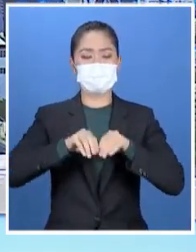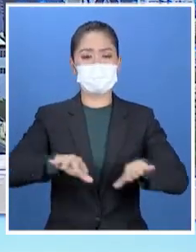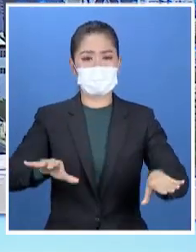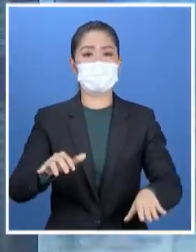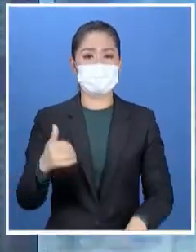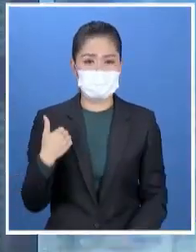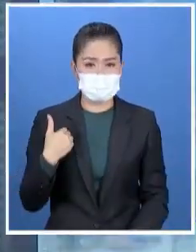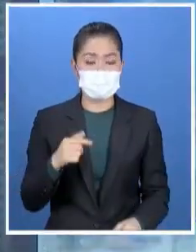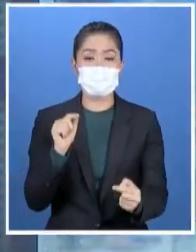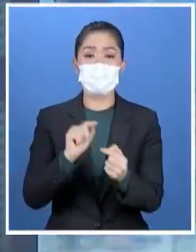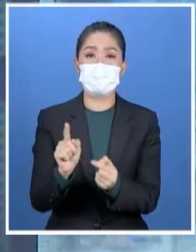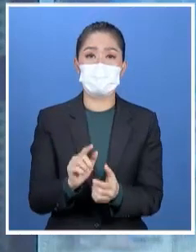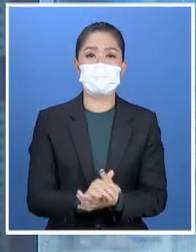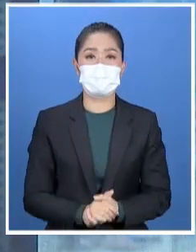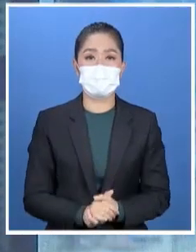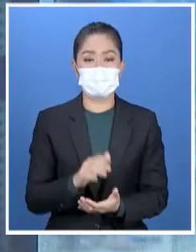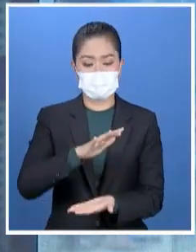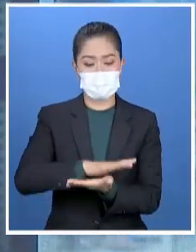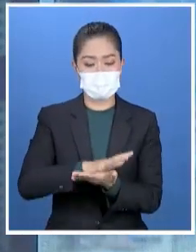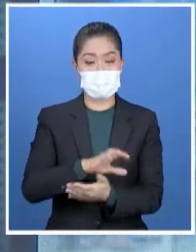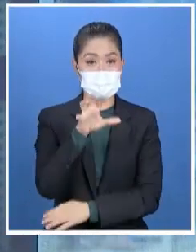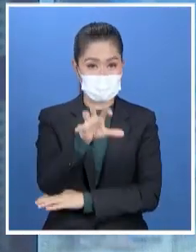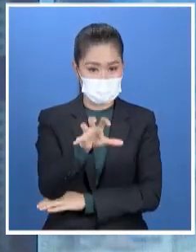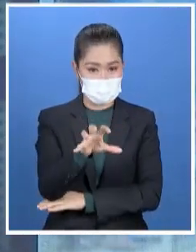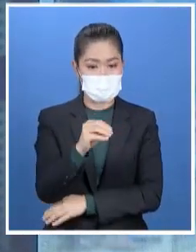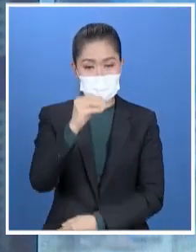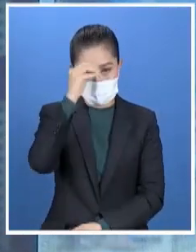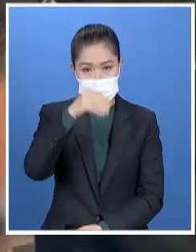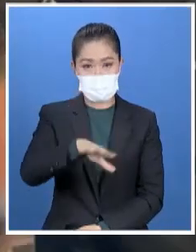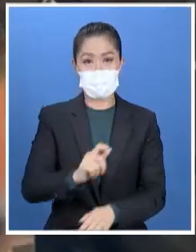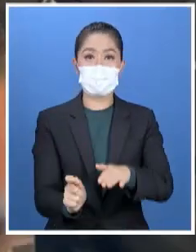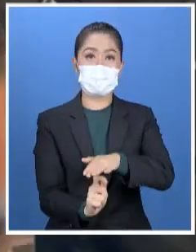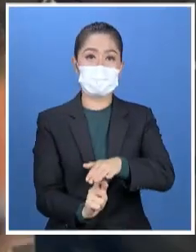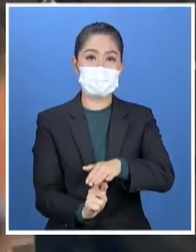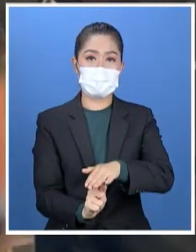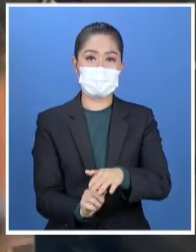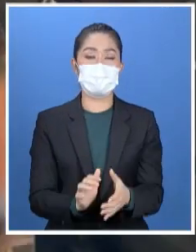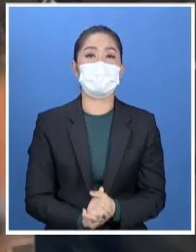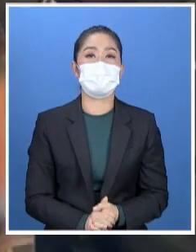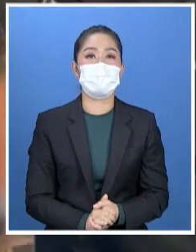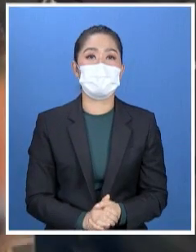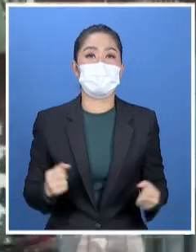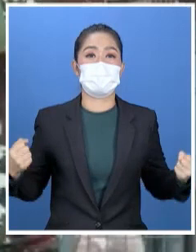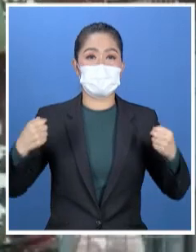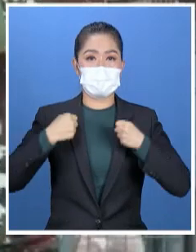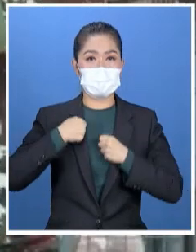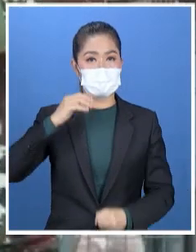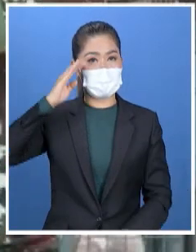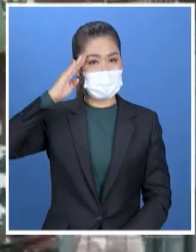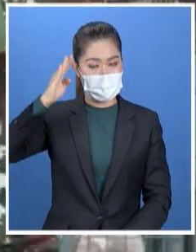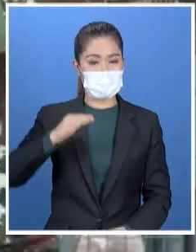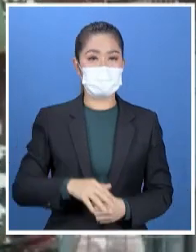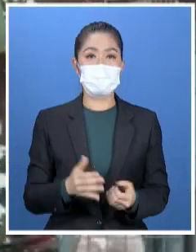โลกโซเชียลเลยเรื่องที่การโรงเรียนเนี่ยบังคับให้เด็กนักเรียนอนุบาลใช้ใส่ชุดทหารแบบ